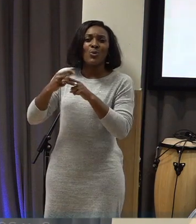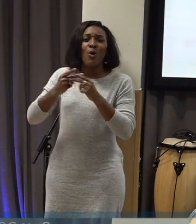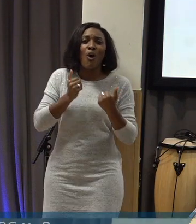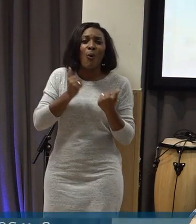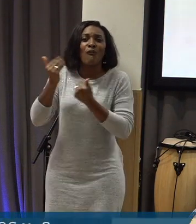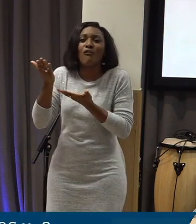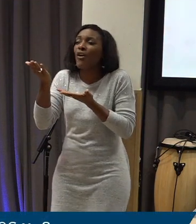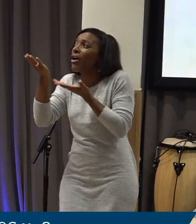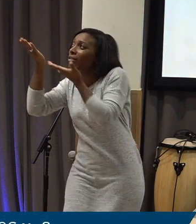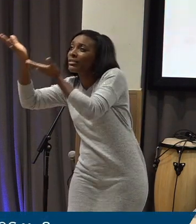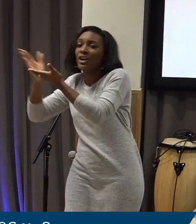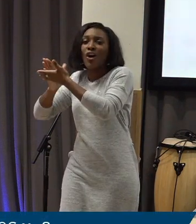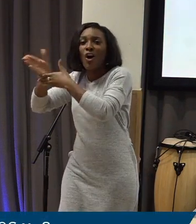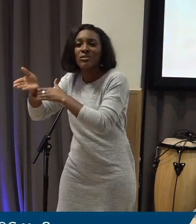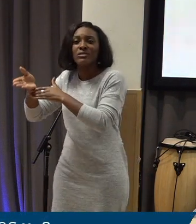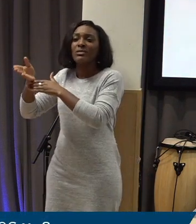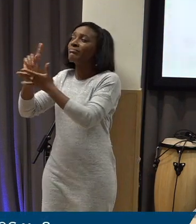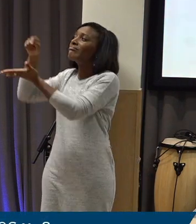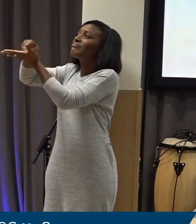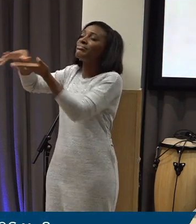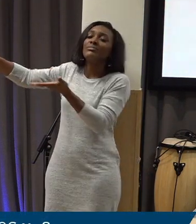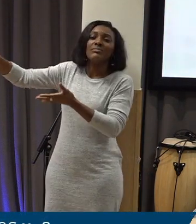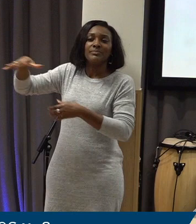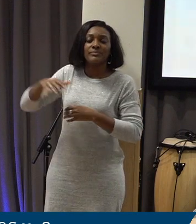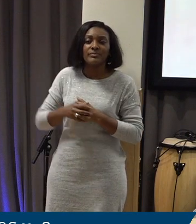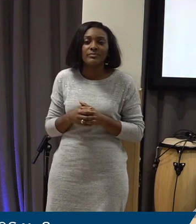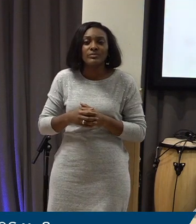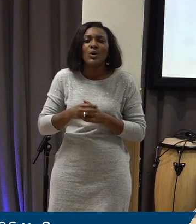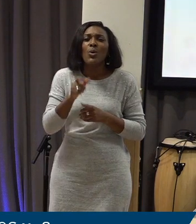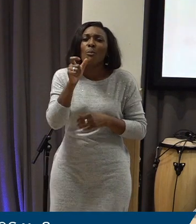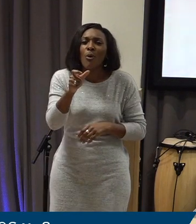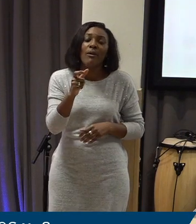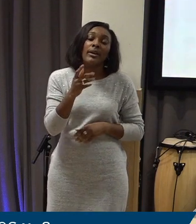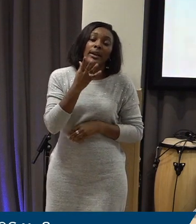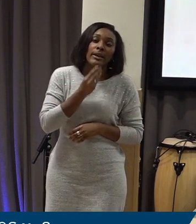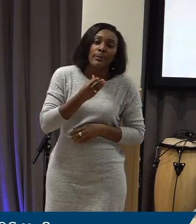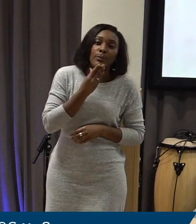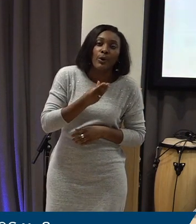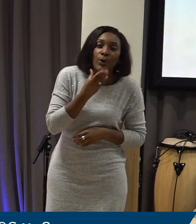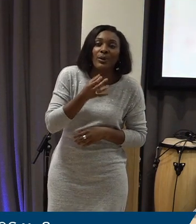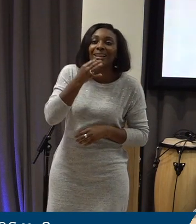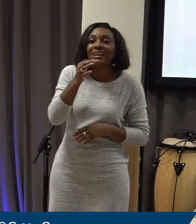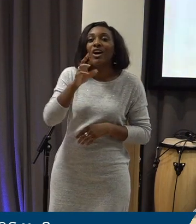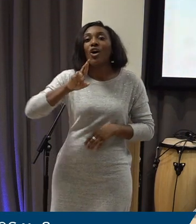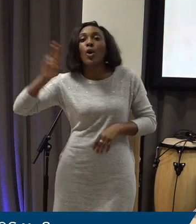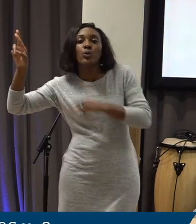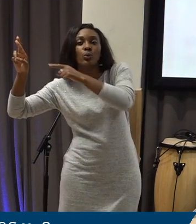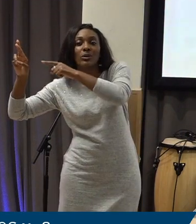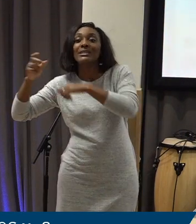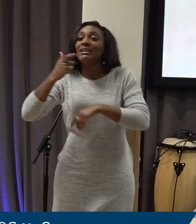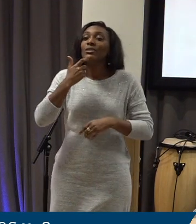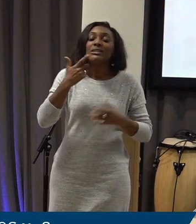entrez dans ses parvis. Le terme hébreu qui est employé ici pour rendez, il veut dire aussi